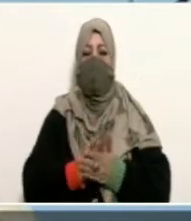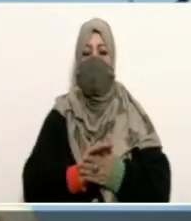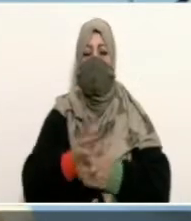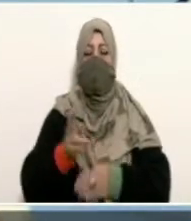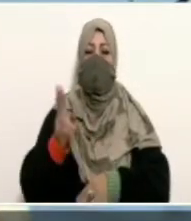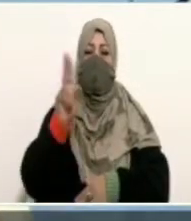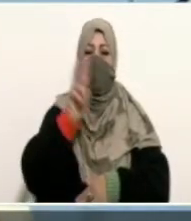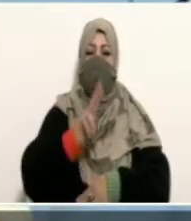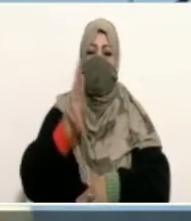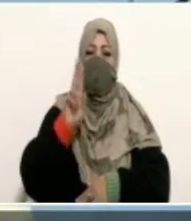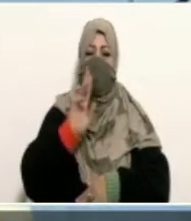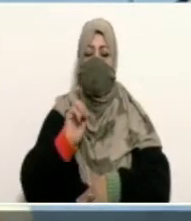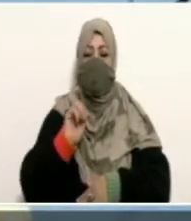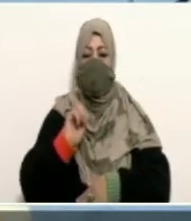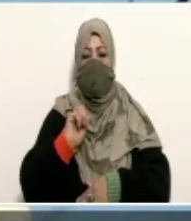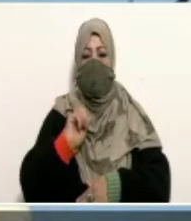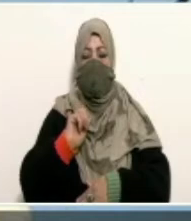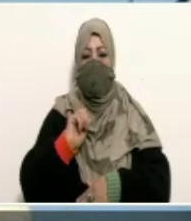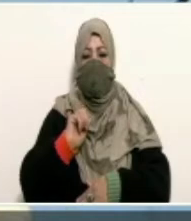هل كان يعني من